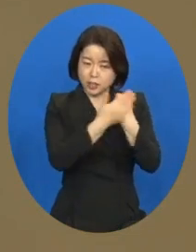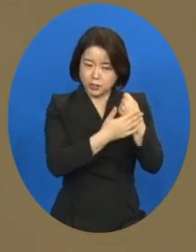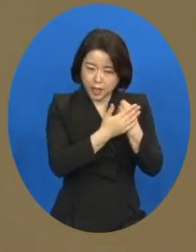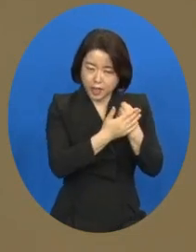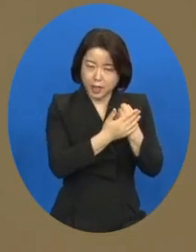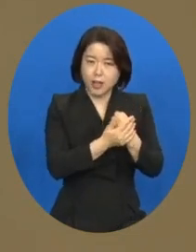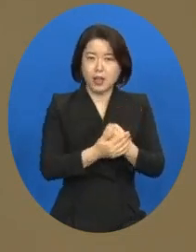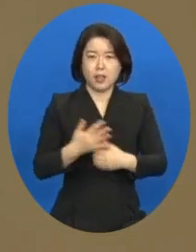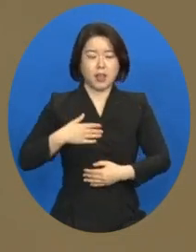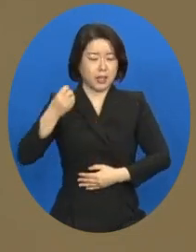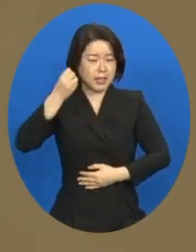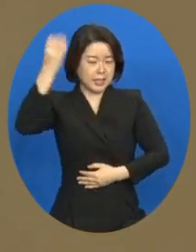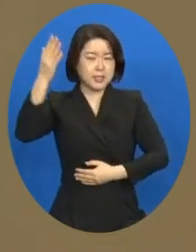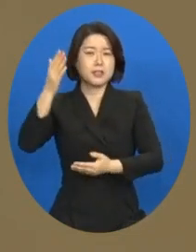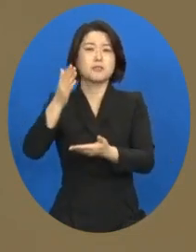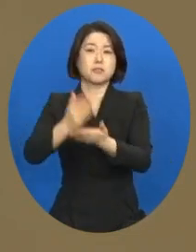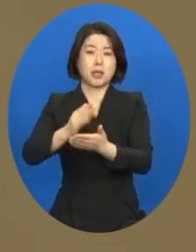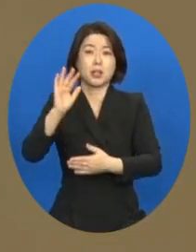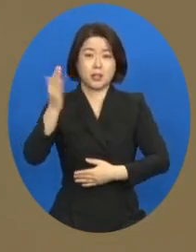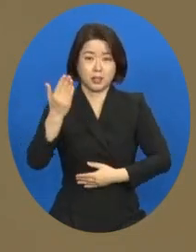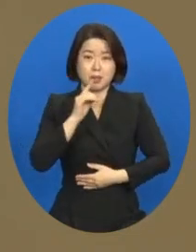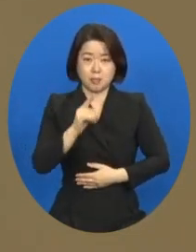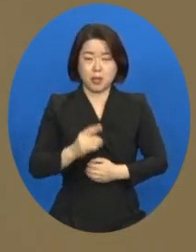우리가 잃어버리지 않아야 한다.